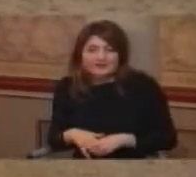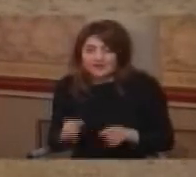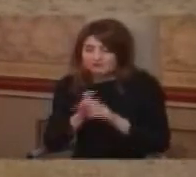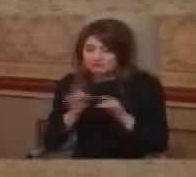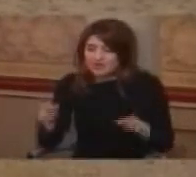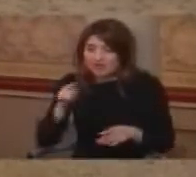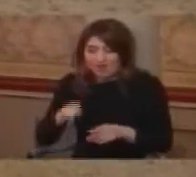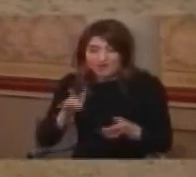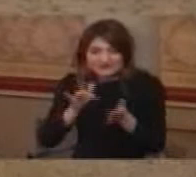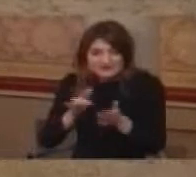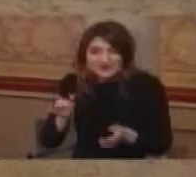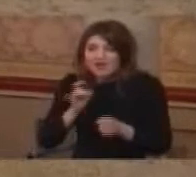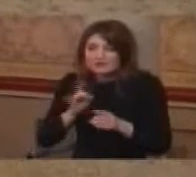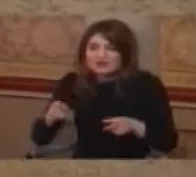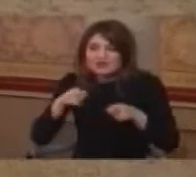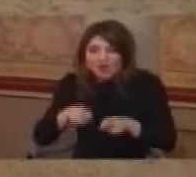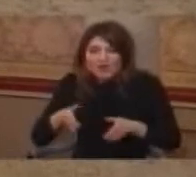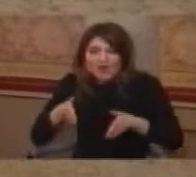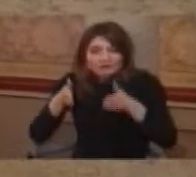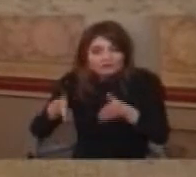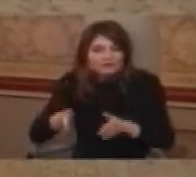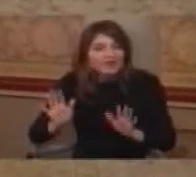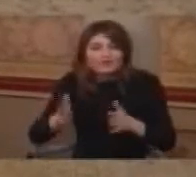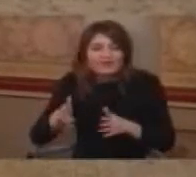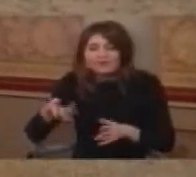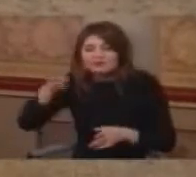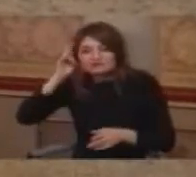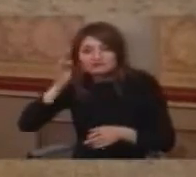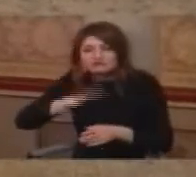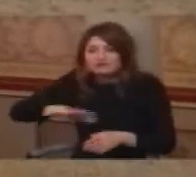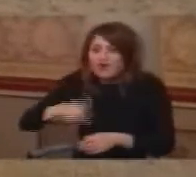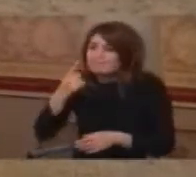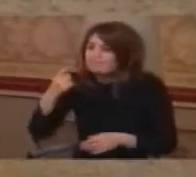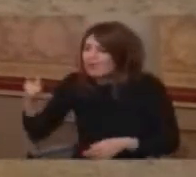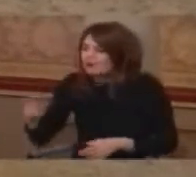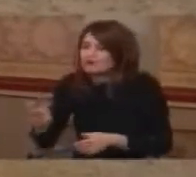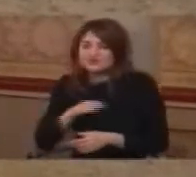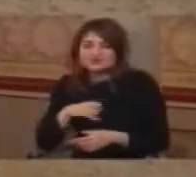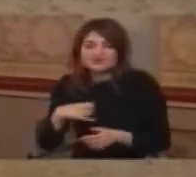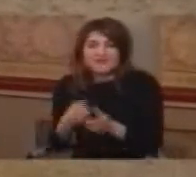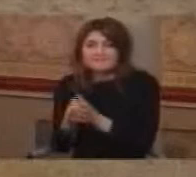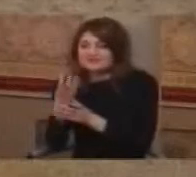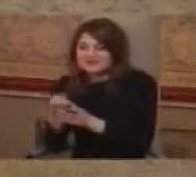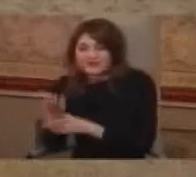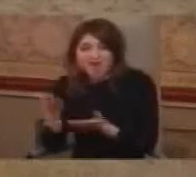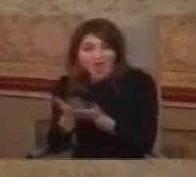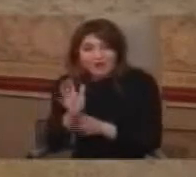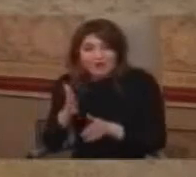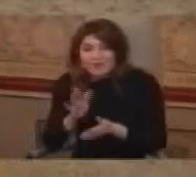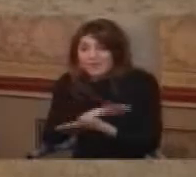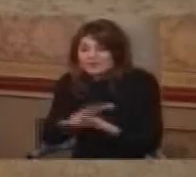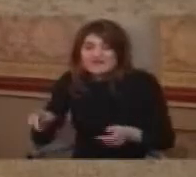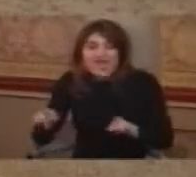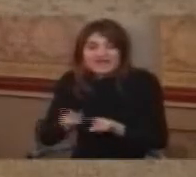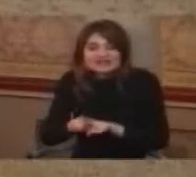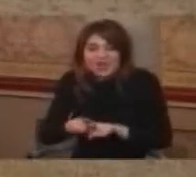i puta nemate jednake šanse da pojedinac slobodno stvara, a ako svi nemaju isti start, ako svi ne